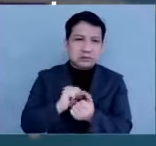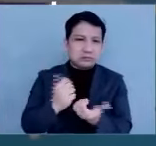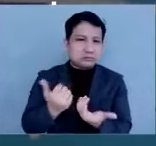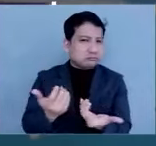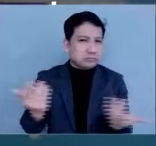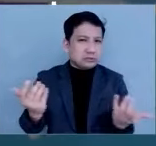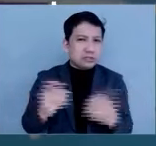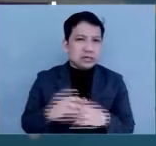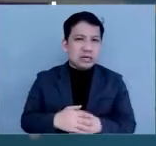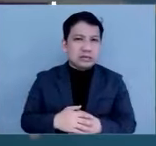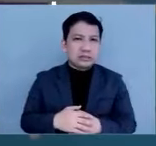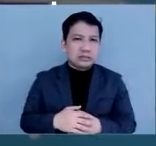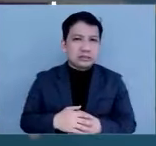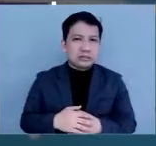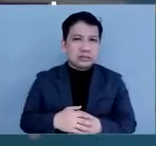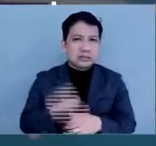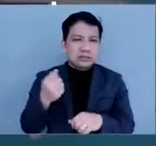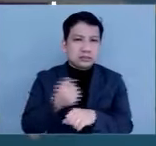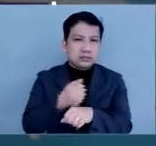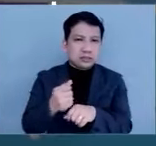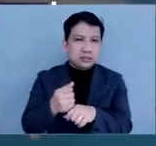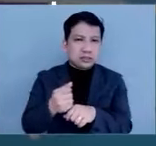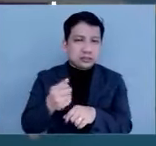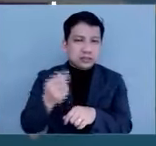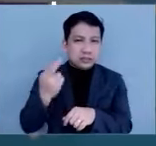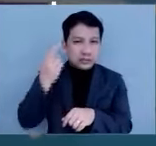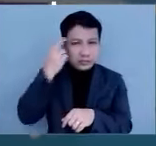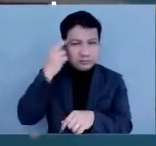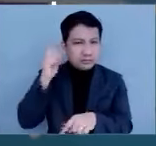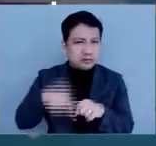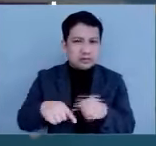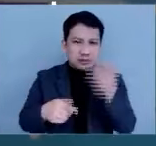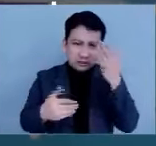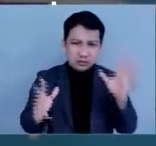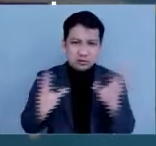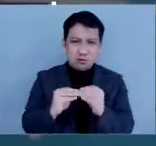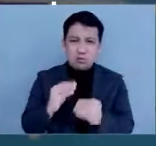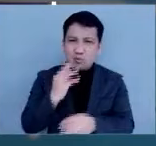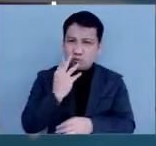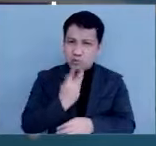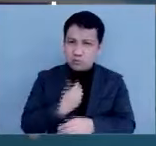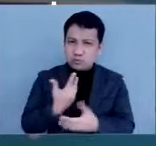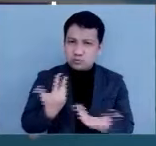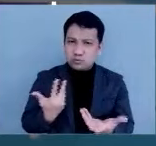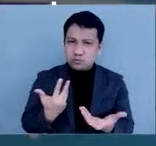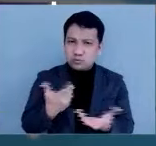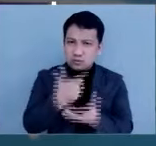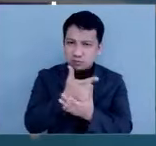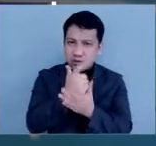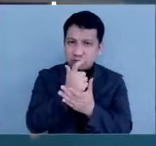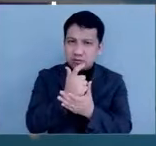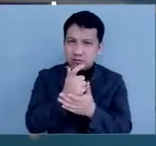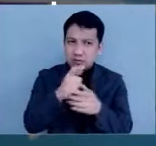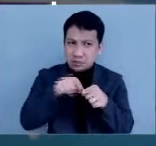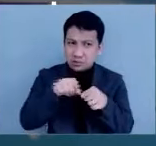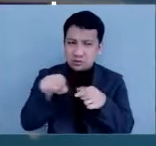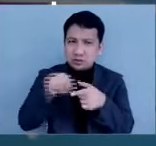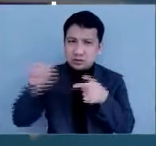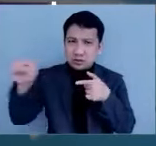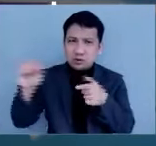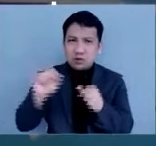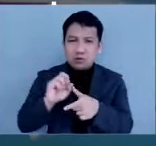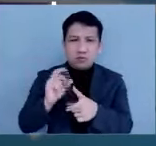hard sharp objects. Hindi pa namin masabi kung firearms, galing ba yun sa firearms or sa